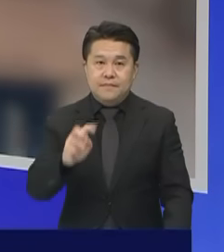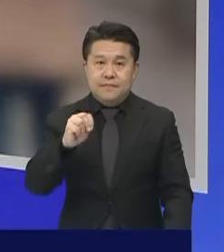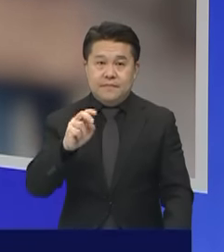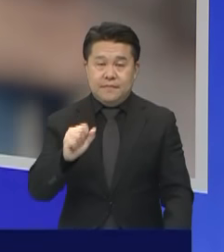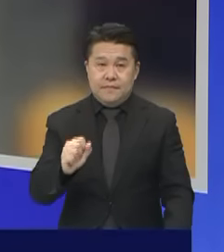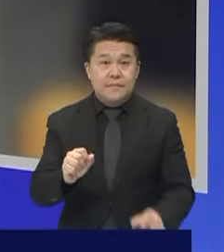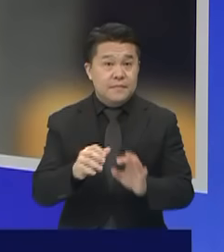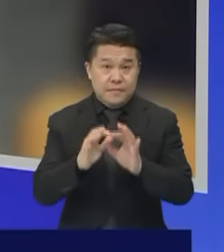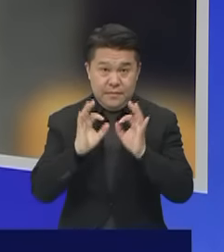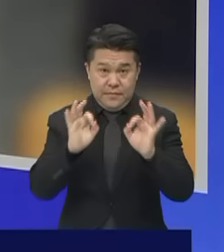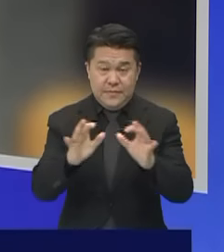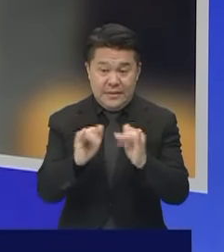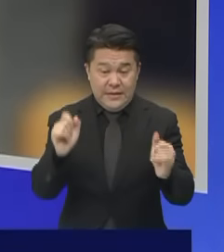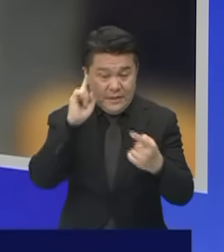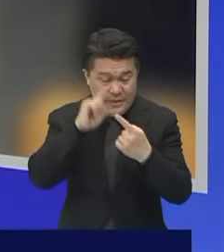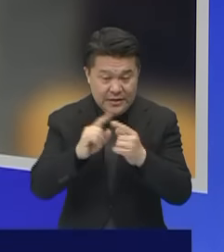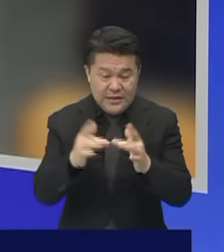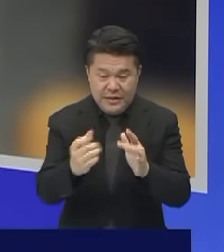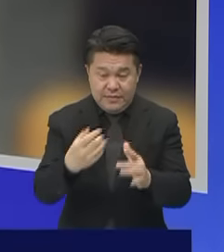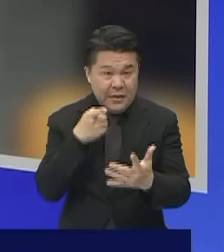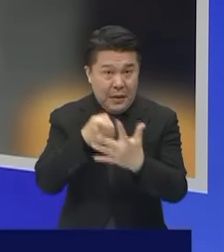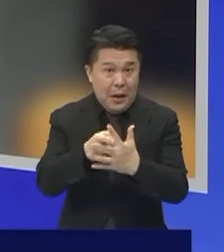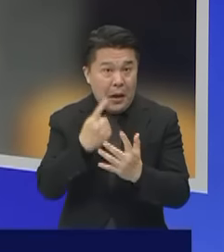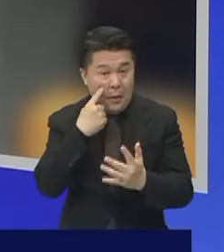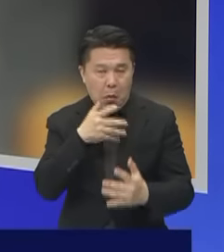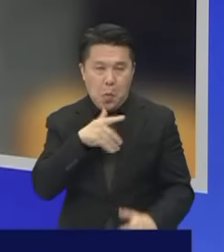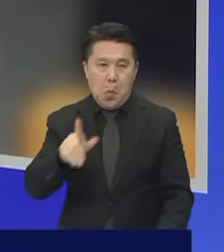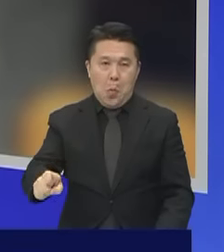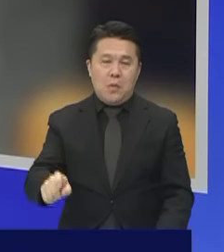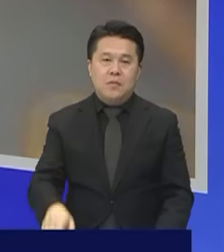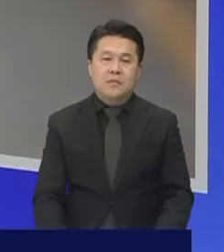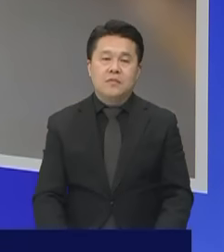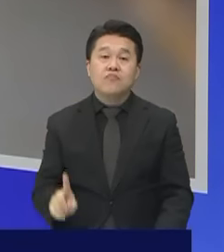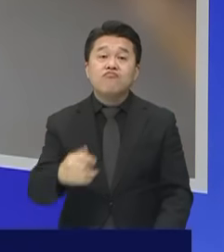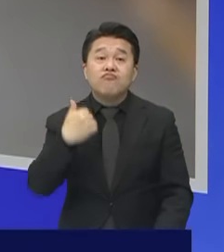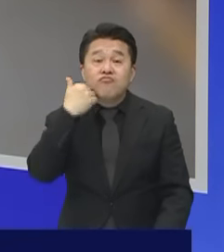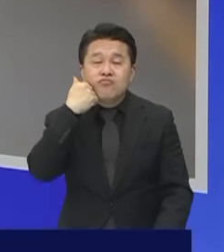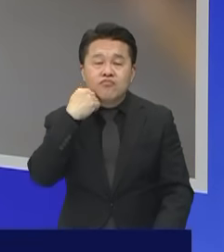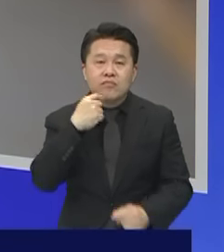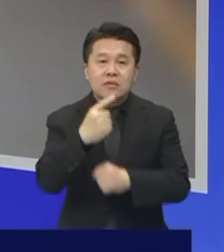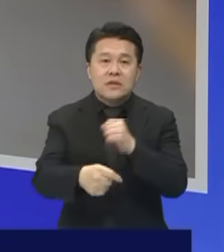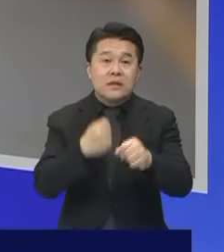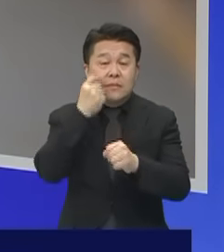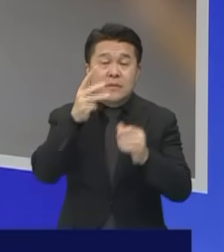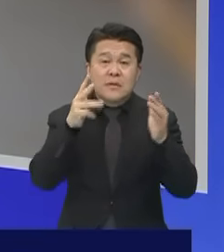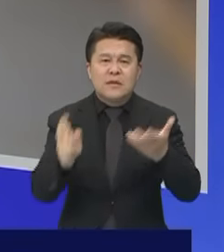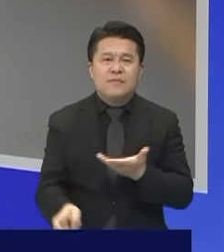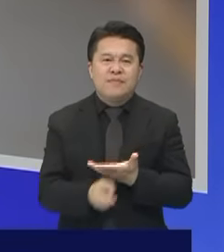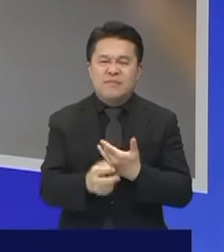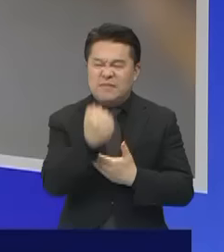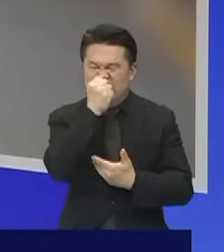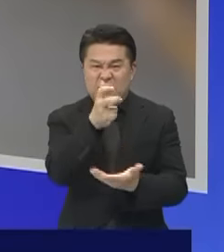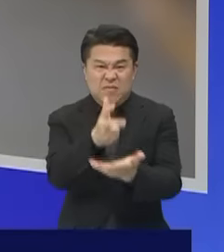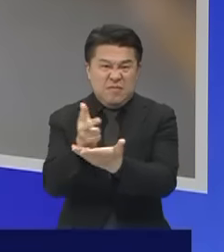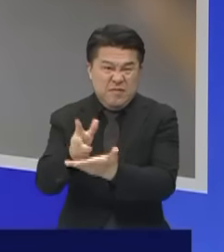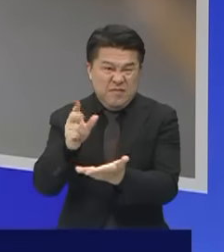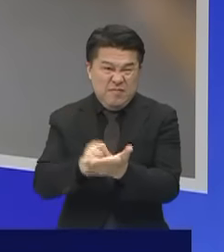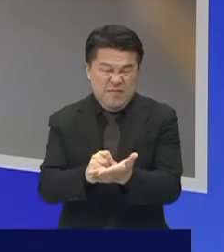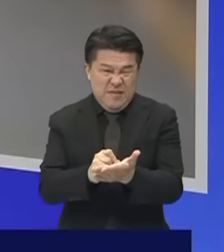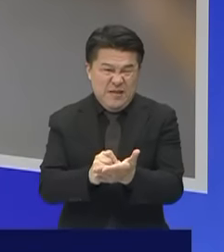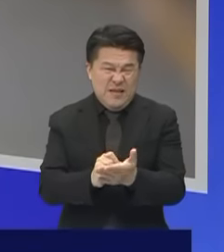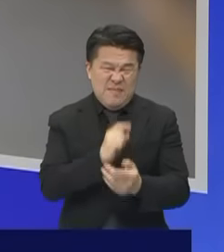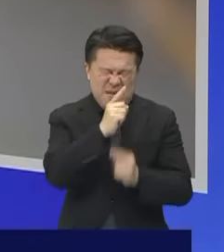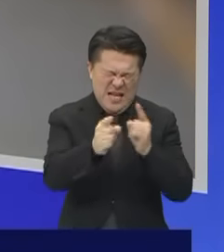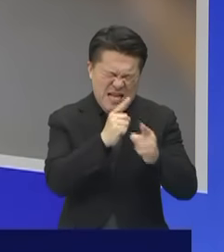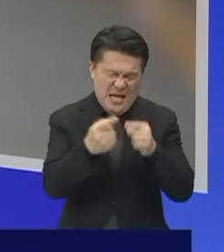SNS를 통해 오늘 하루 관심사와 누리꾼들의 반응을 알아보는 우클릭 시간입니다. 한 민원인이 1년 8개월 동안 불법 주정차